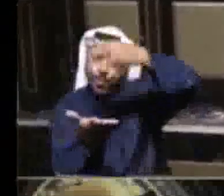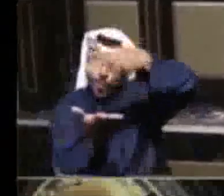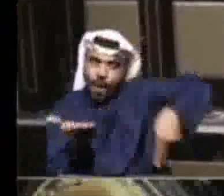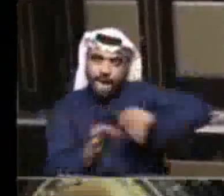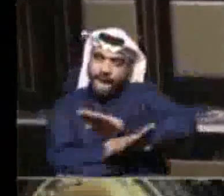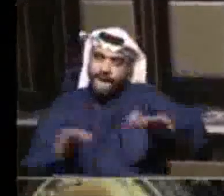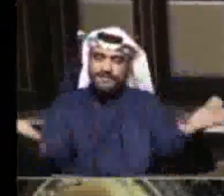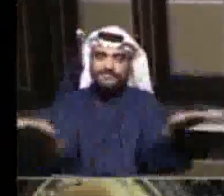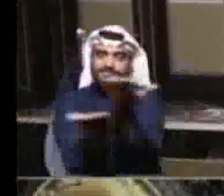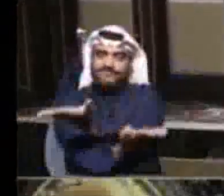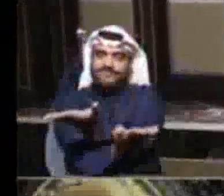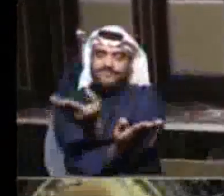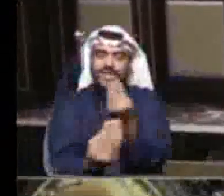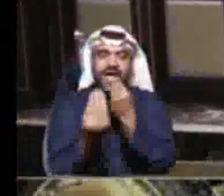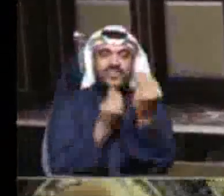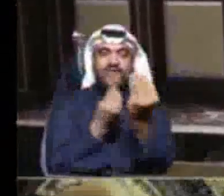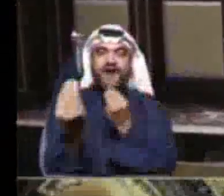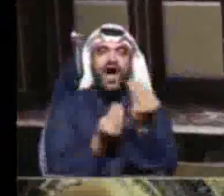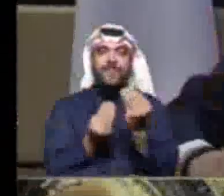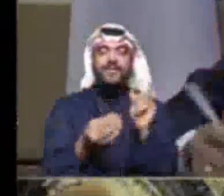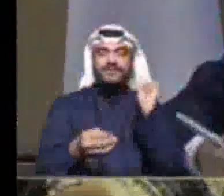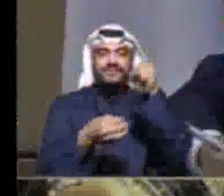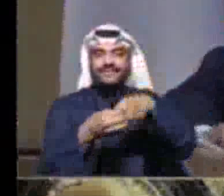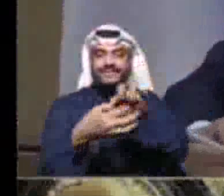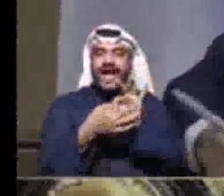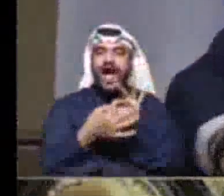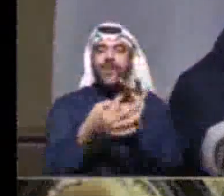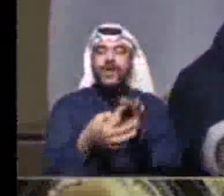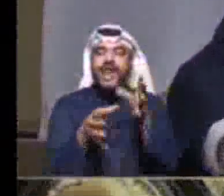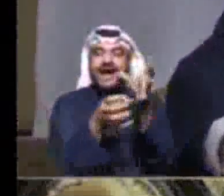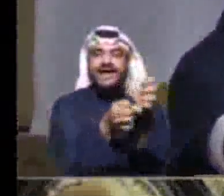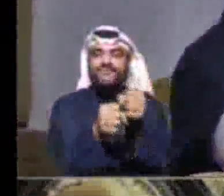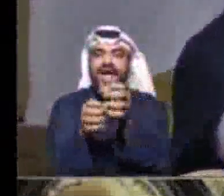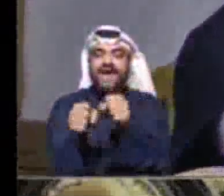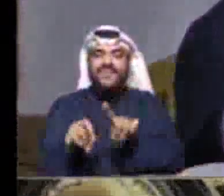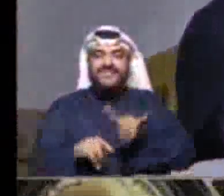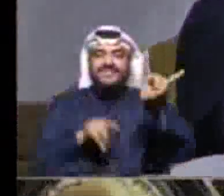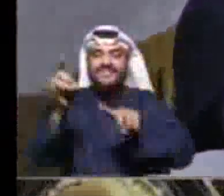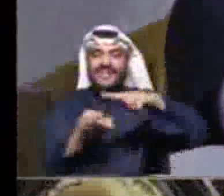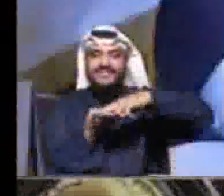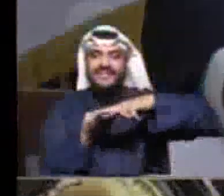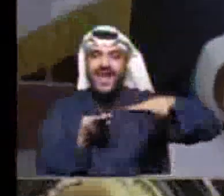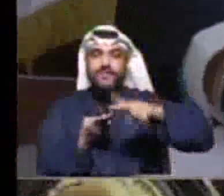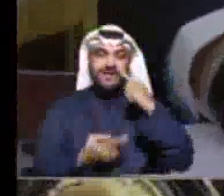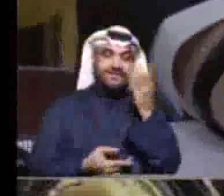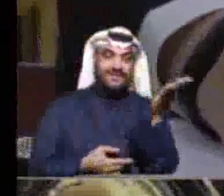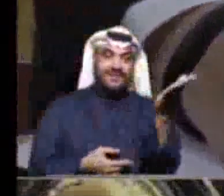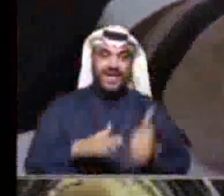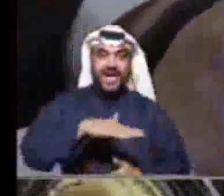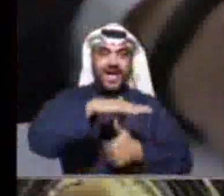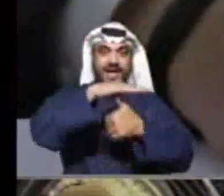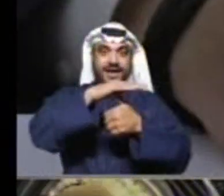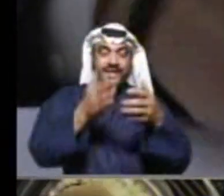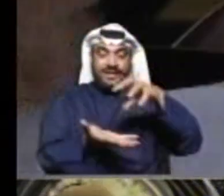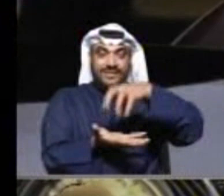أياتا مذكرة تفاهم لتعزيز مستويات السلامة في مجال الطيران المدني بحضور رئيس الطيران